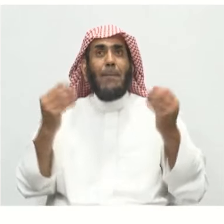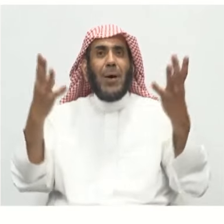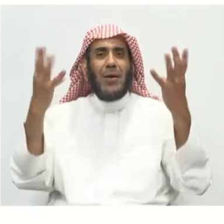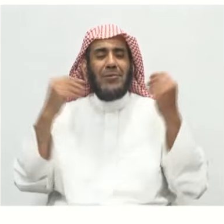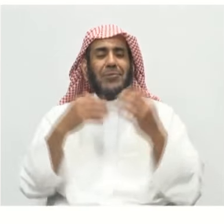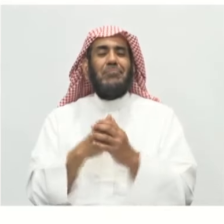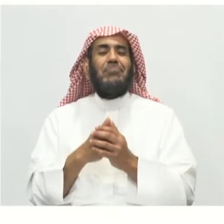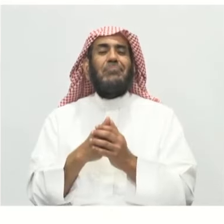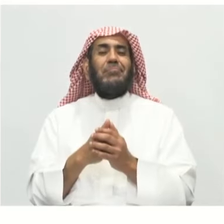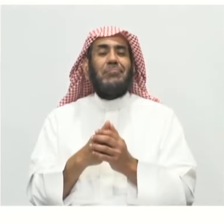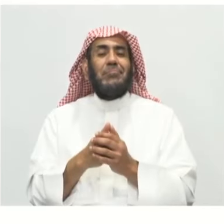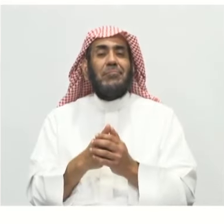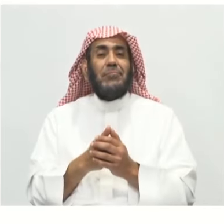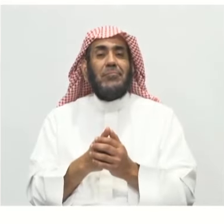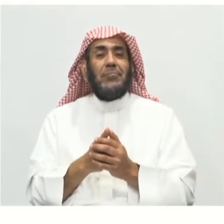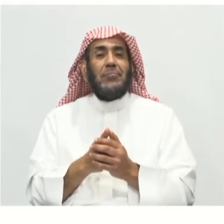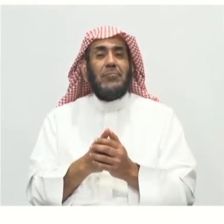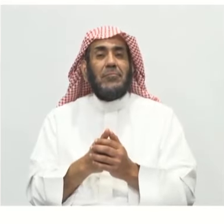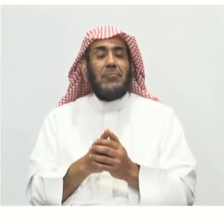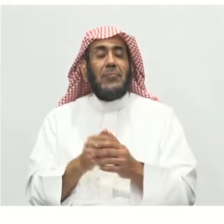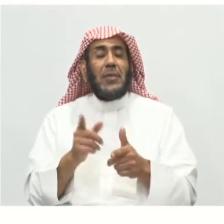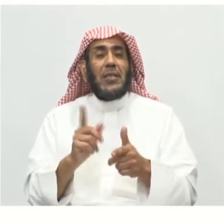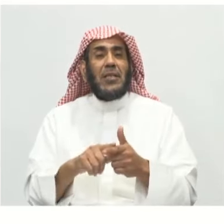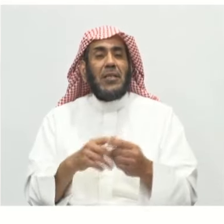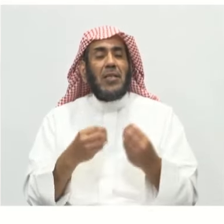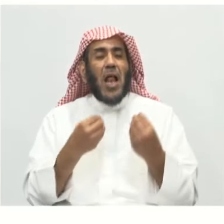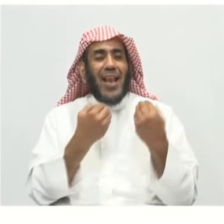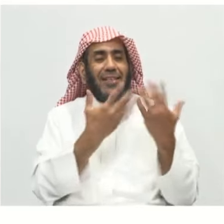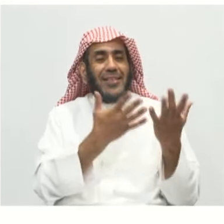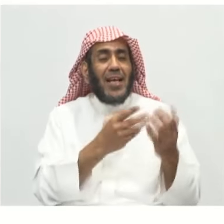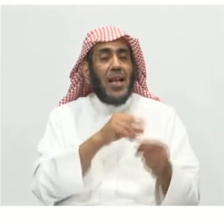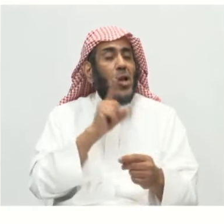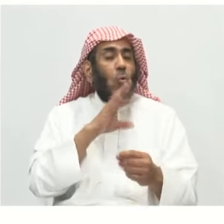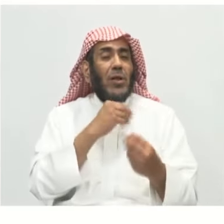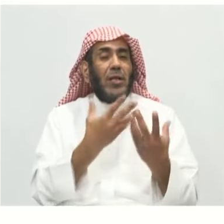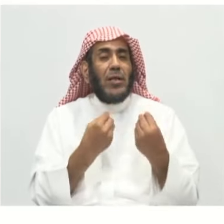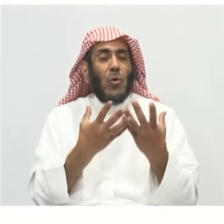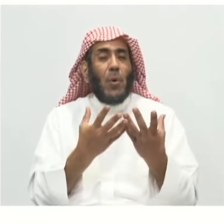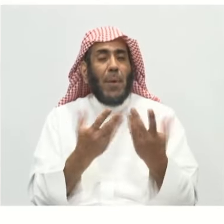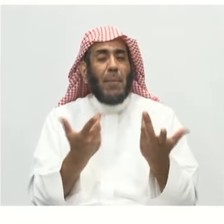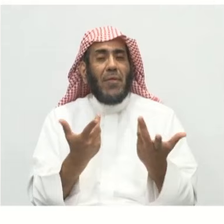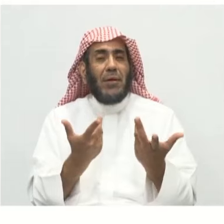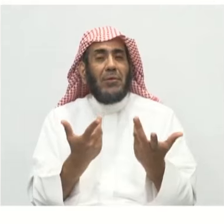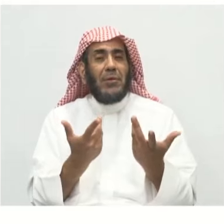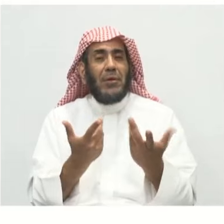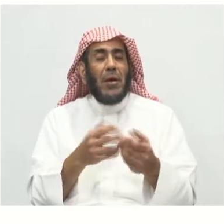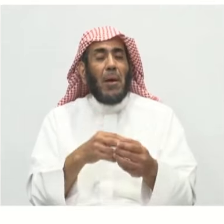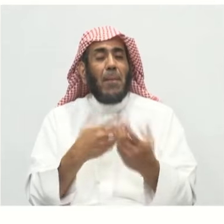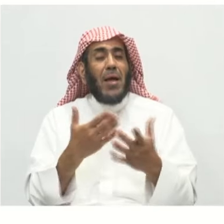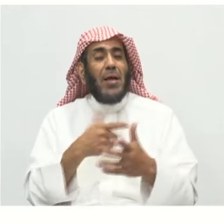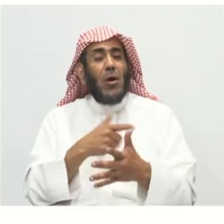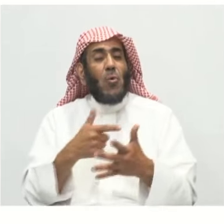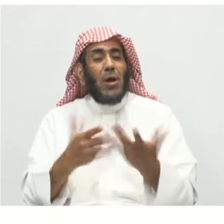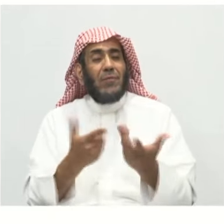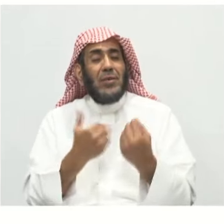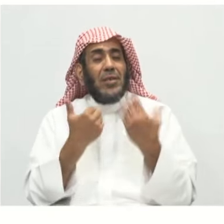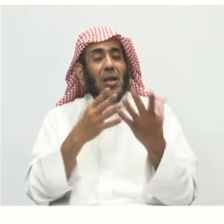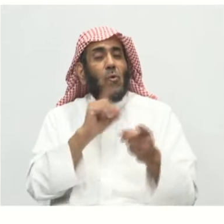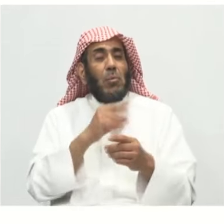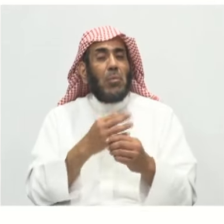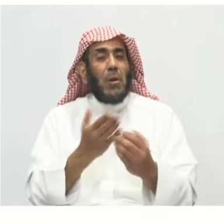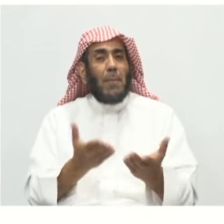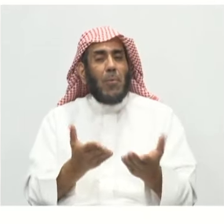ابواب الرزق ايضا الاحسان الى الوالدين يكون ب ما هي خطوات الاحسان الى الوالدين احسان الى الوالدين